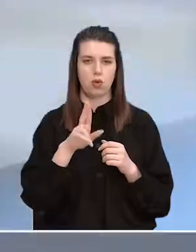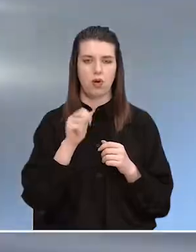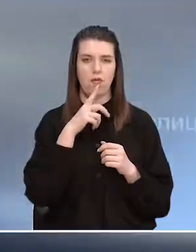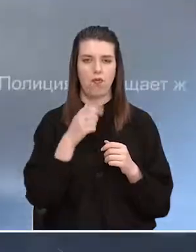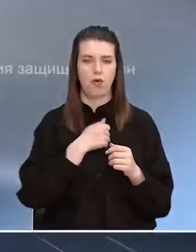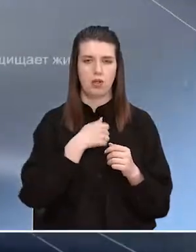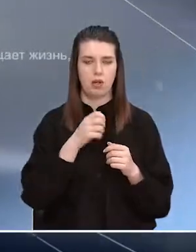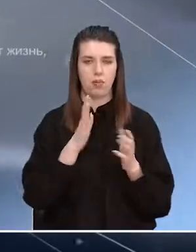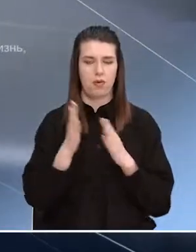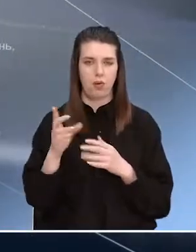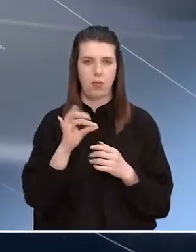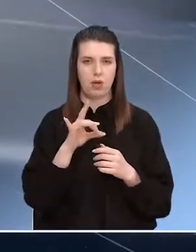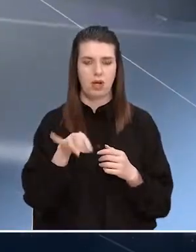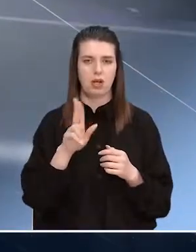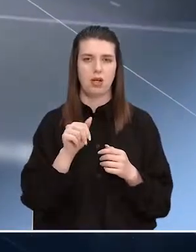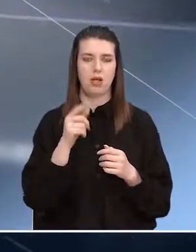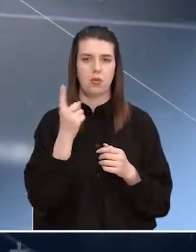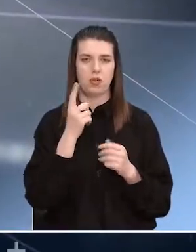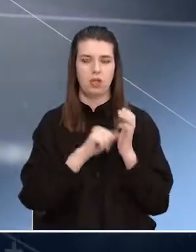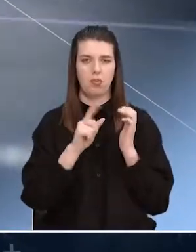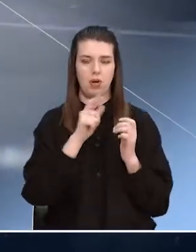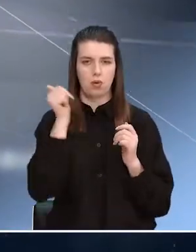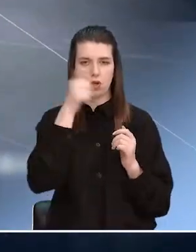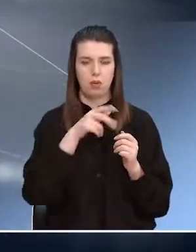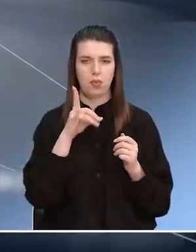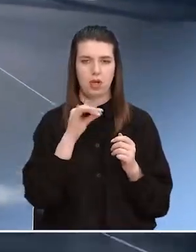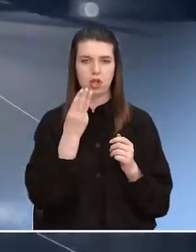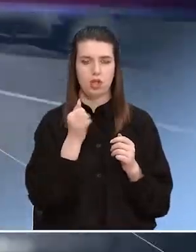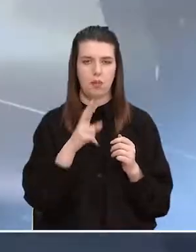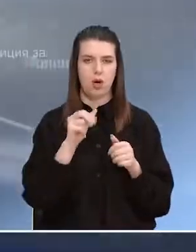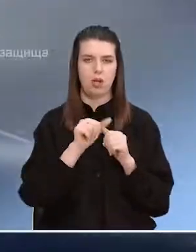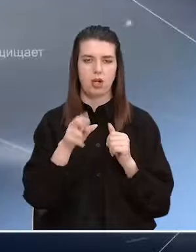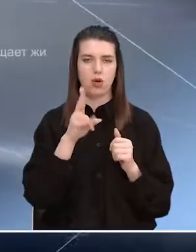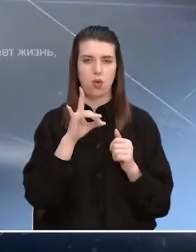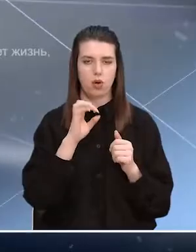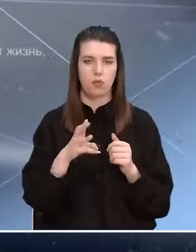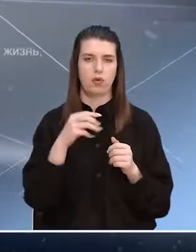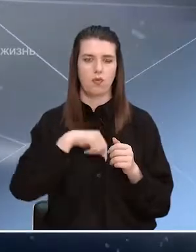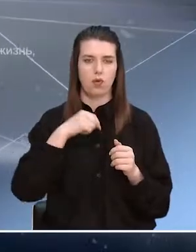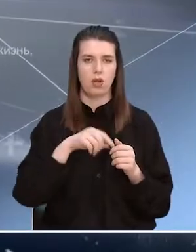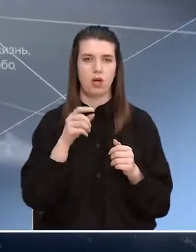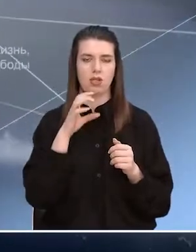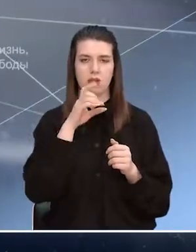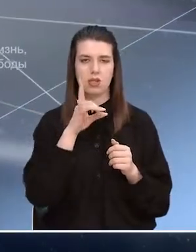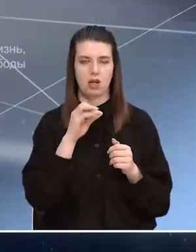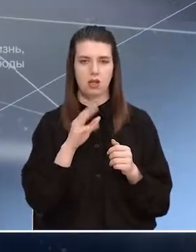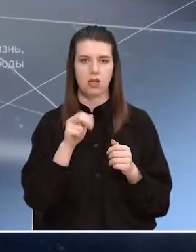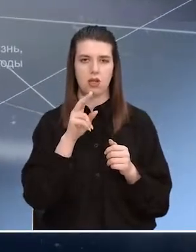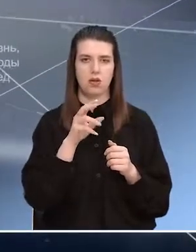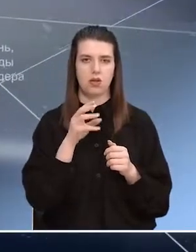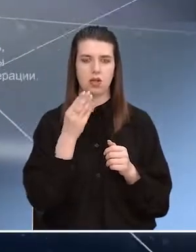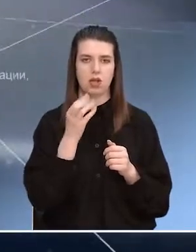медицинской службы войск правопорядка в 1861 году при штабе отдельного корпуса внутренней стражи